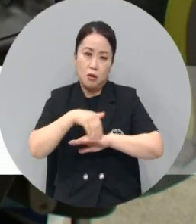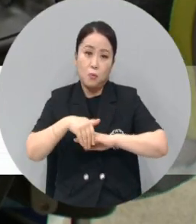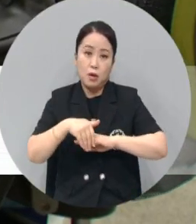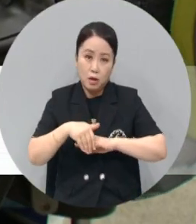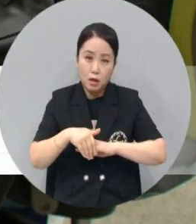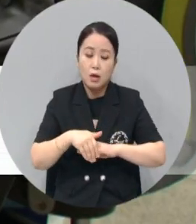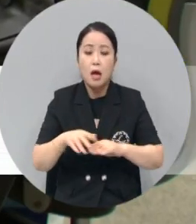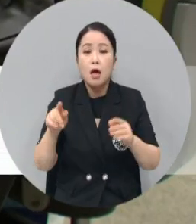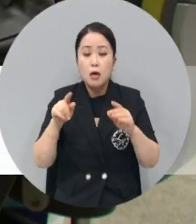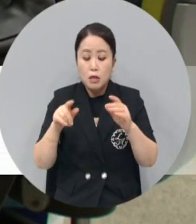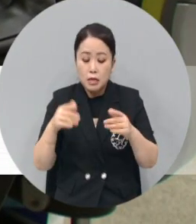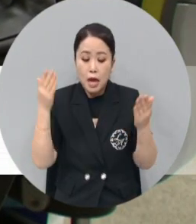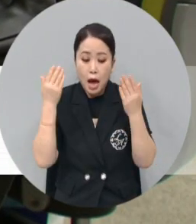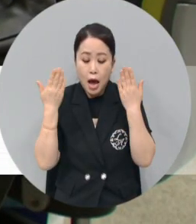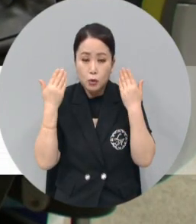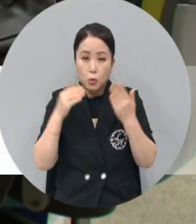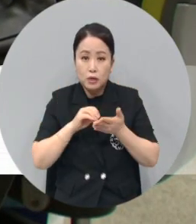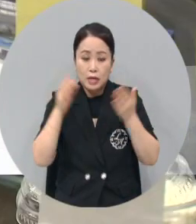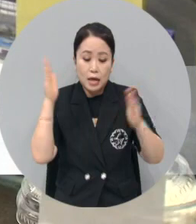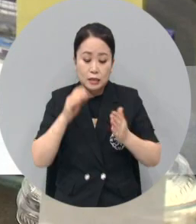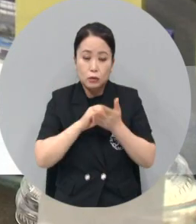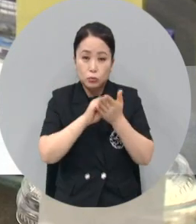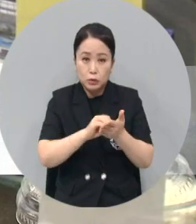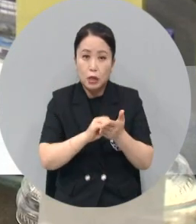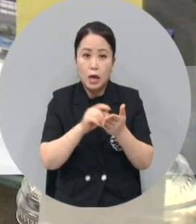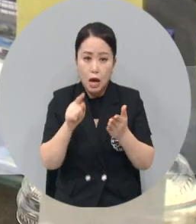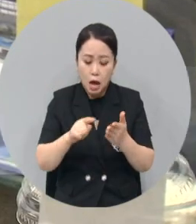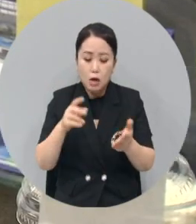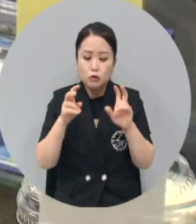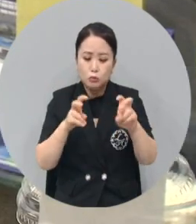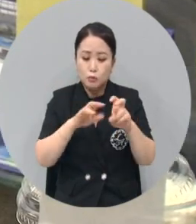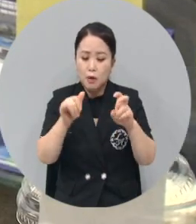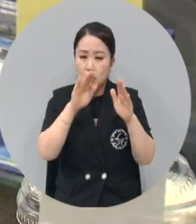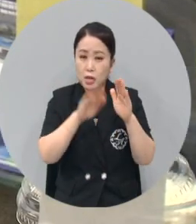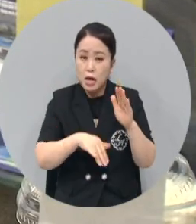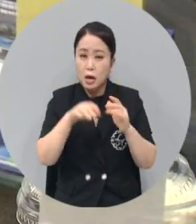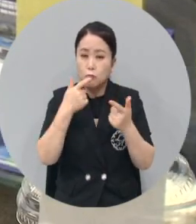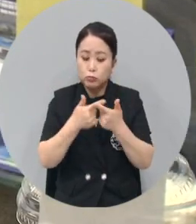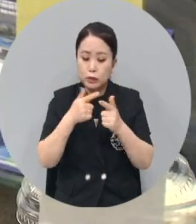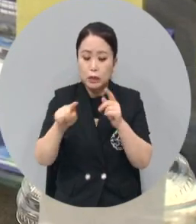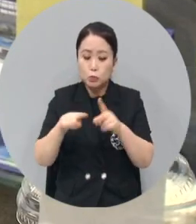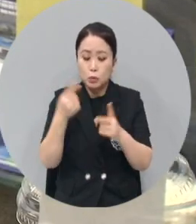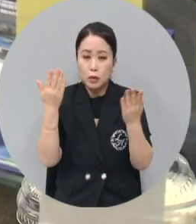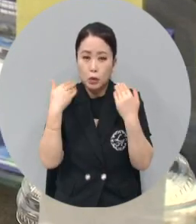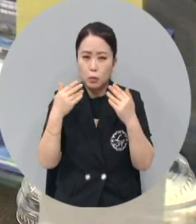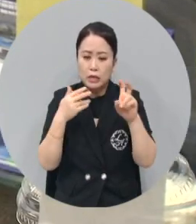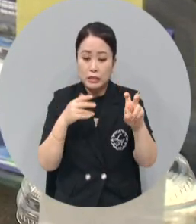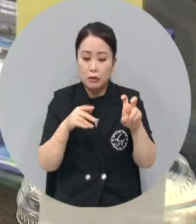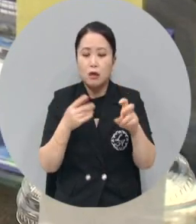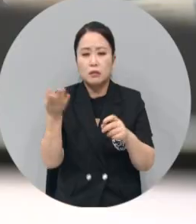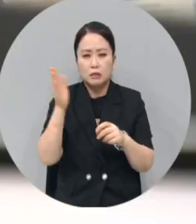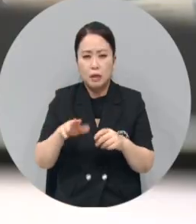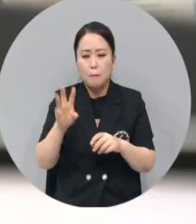부산에 초등학교 수는 2년 전 4곳에서 올해 47곳으로 늘었습니다